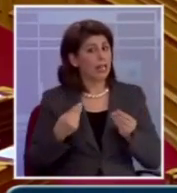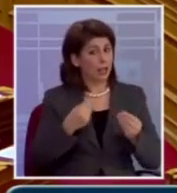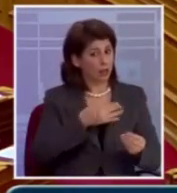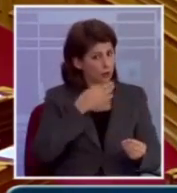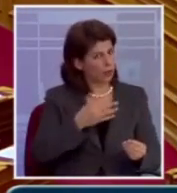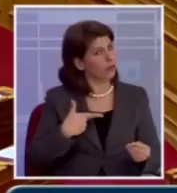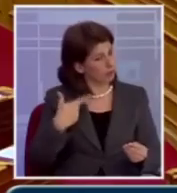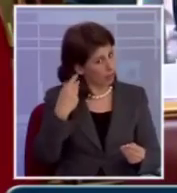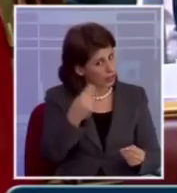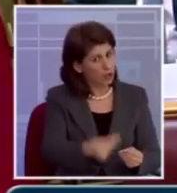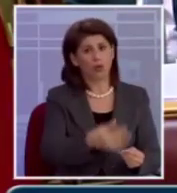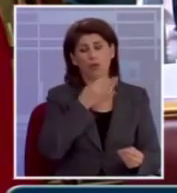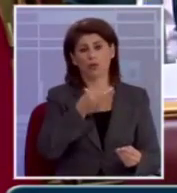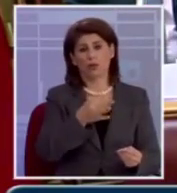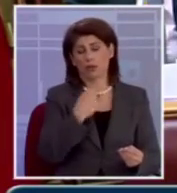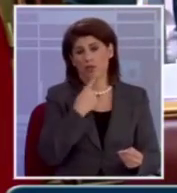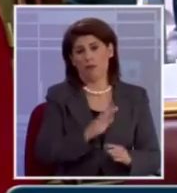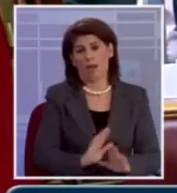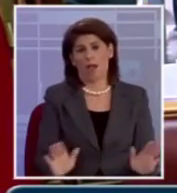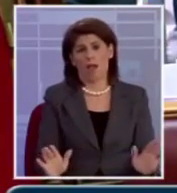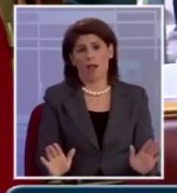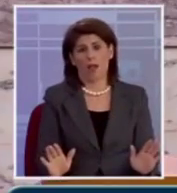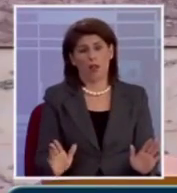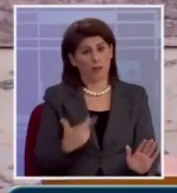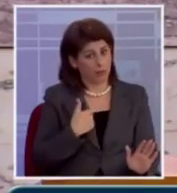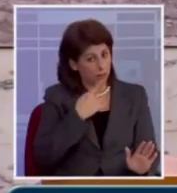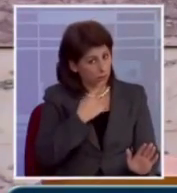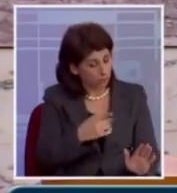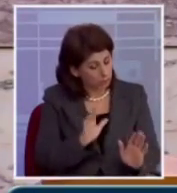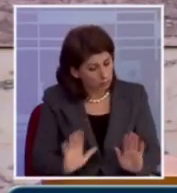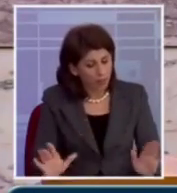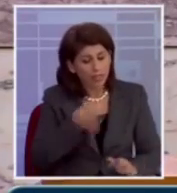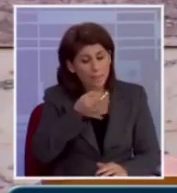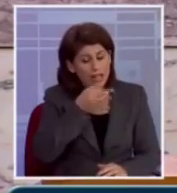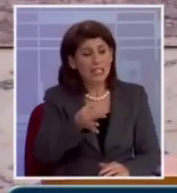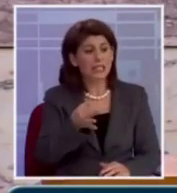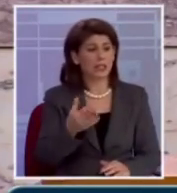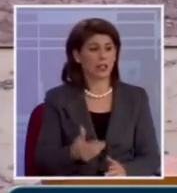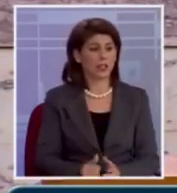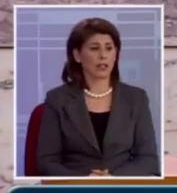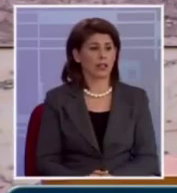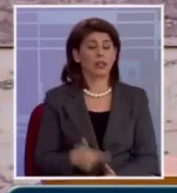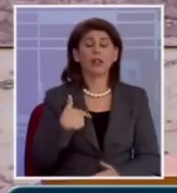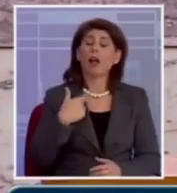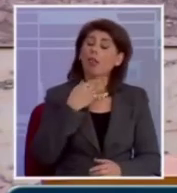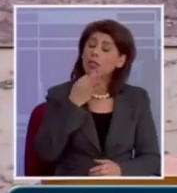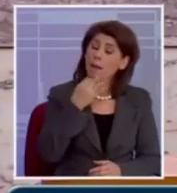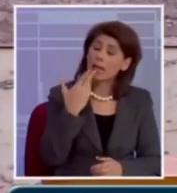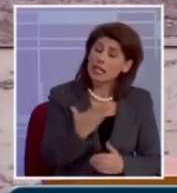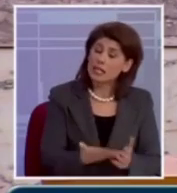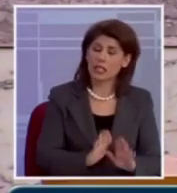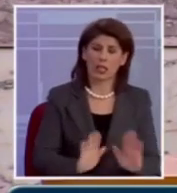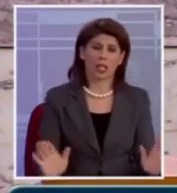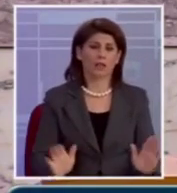λόγο και θα σας δώσω το λόγο. Σας δίνω το λόγο μου και πραγματικά έχετε δει, θα σας δώσω το